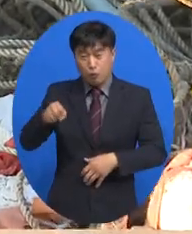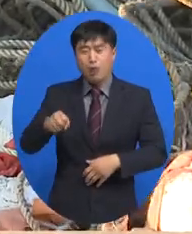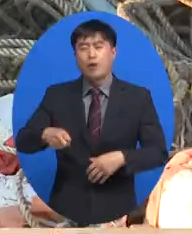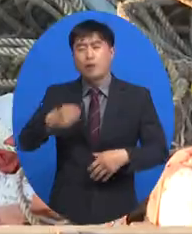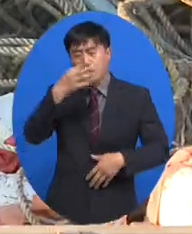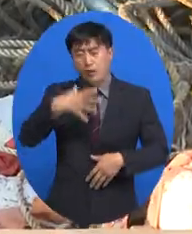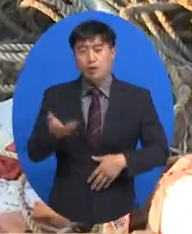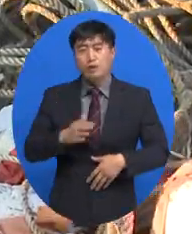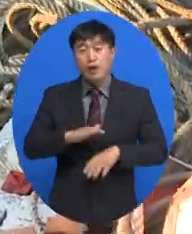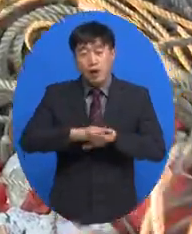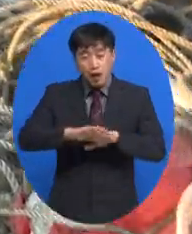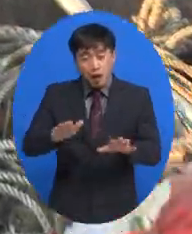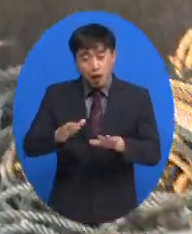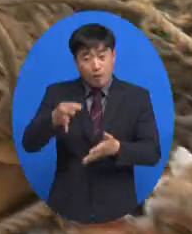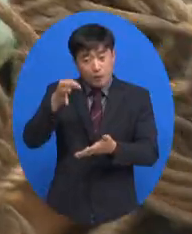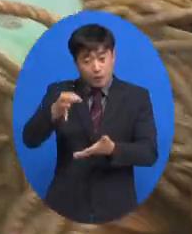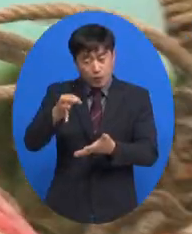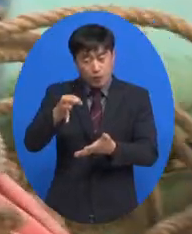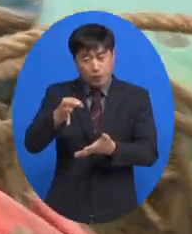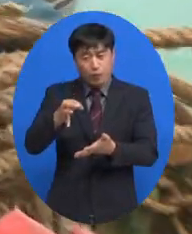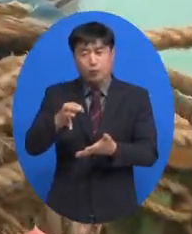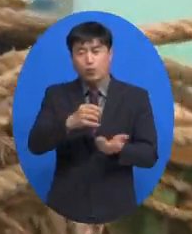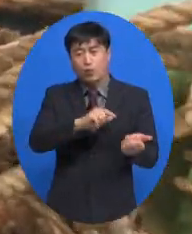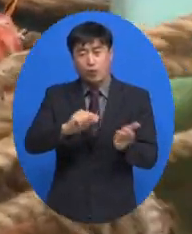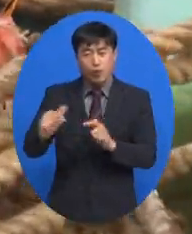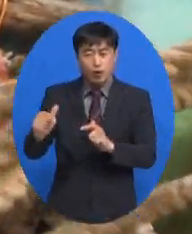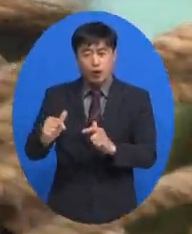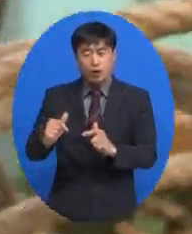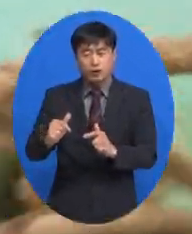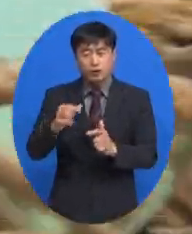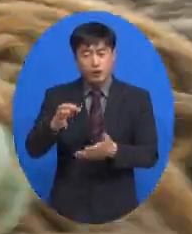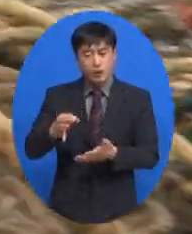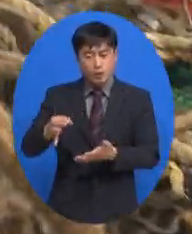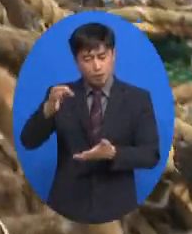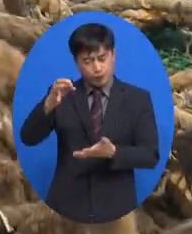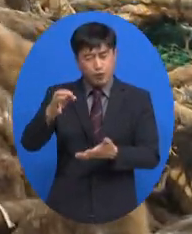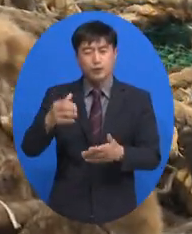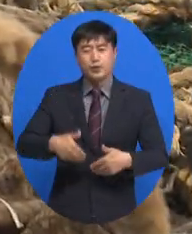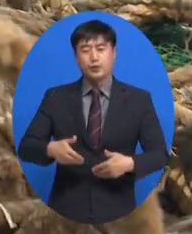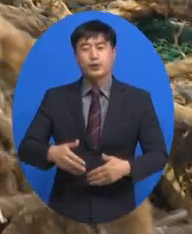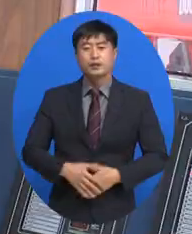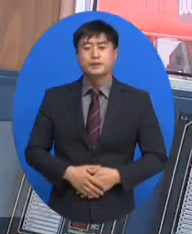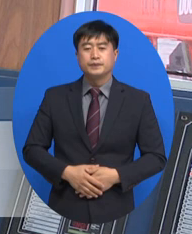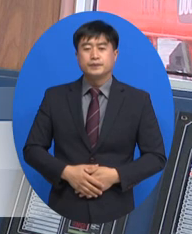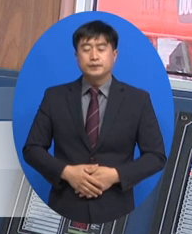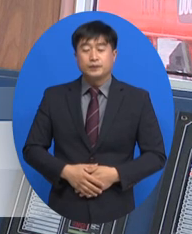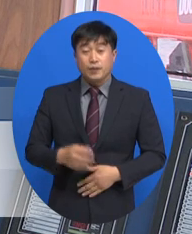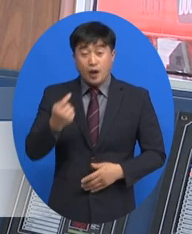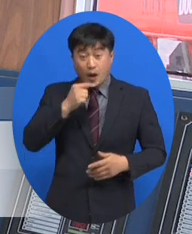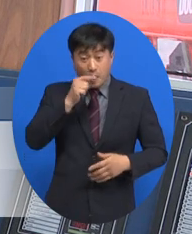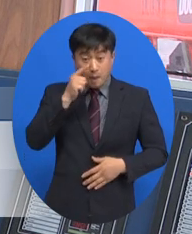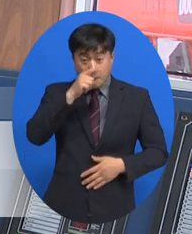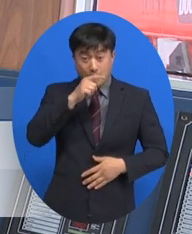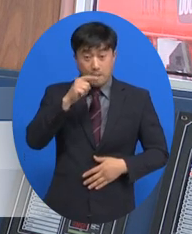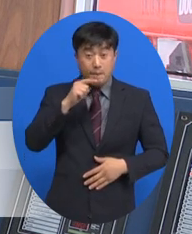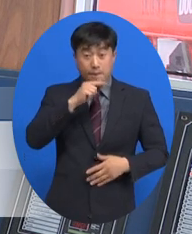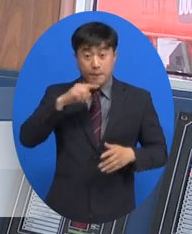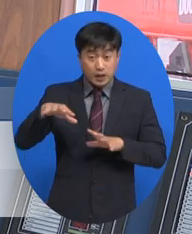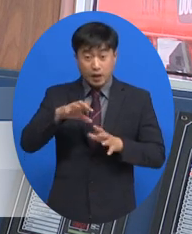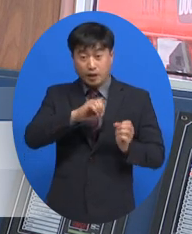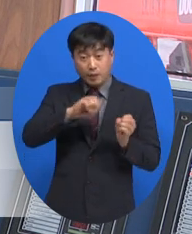처리 과정이나 비용 등 육상 쓰레기보다 많이 든다는 걸 알 수 있습니다. 해양 폐기물 같은